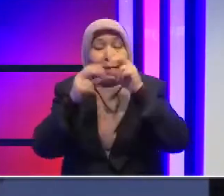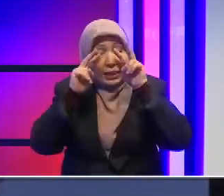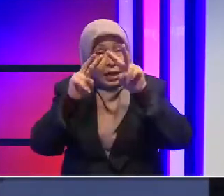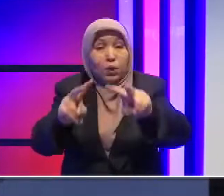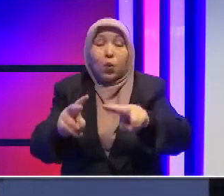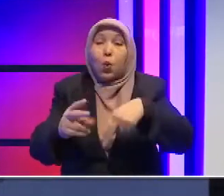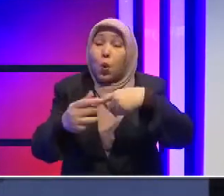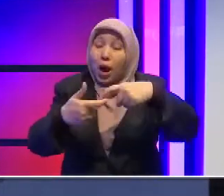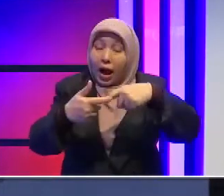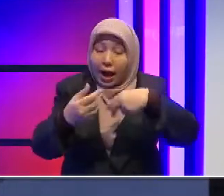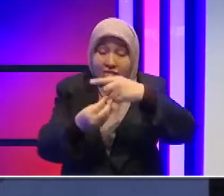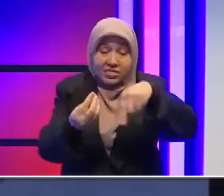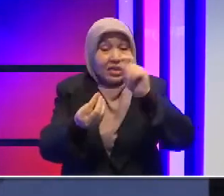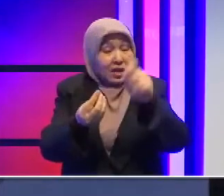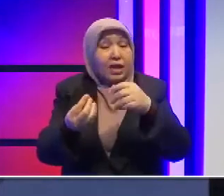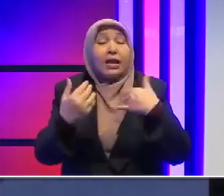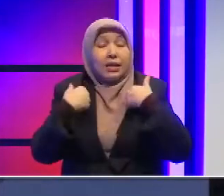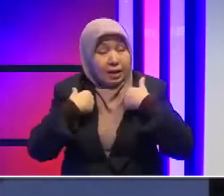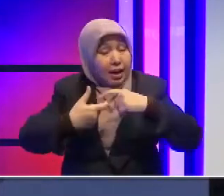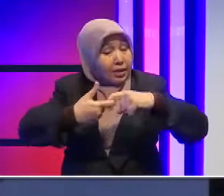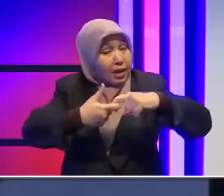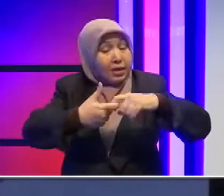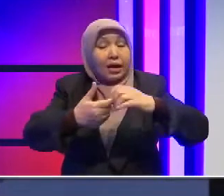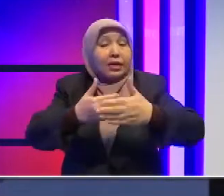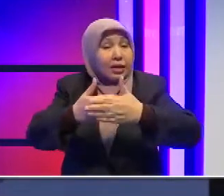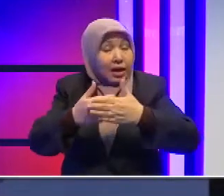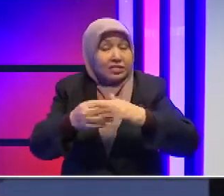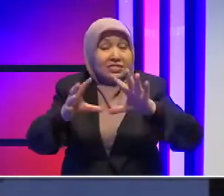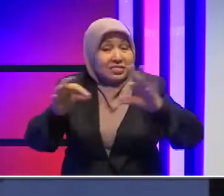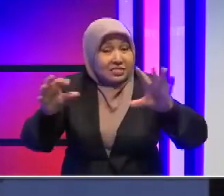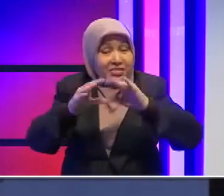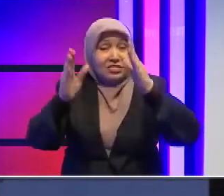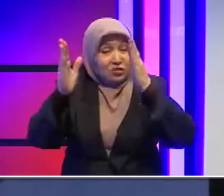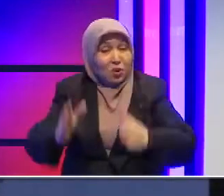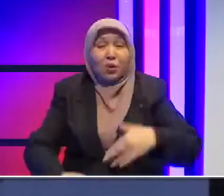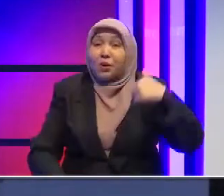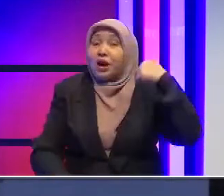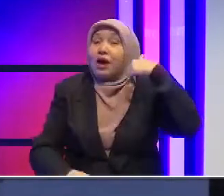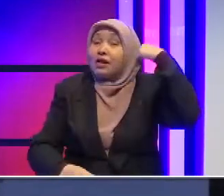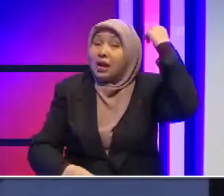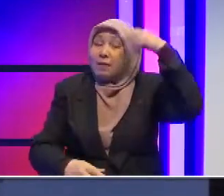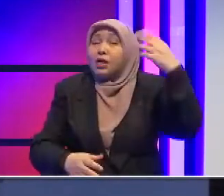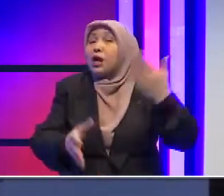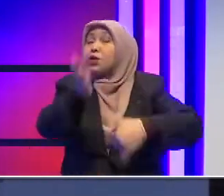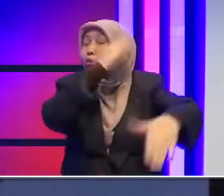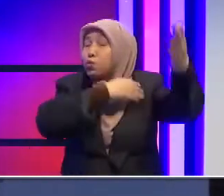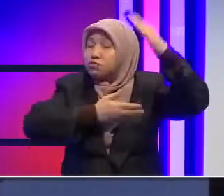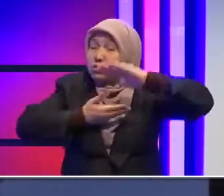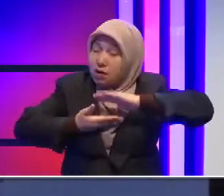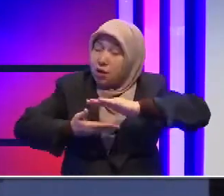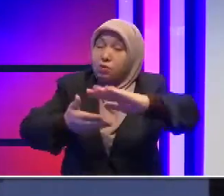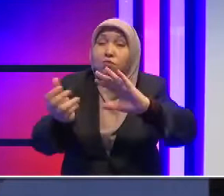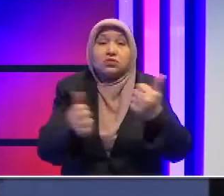ianya ada kaitan yang dekat berkenaan tentang kisah seorang Nabi yang satu ketika dahulu telah diutuskan oleh